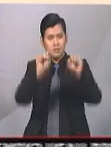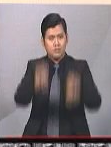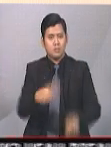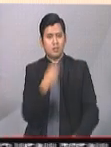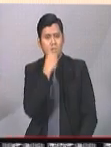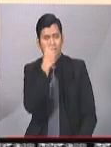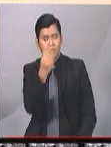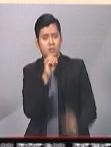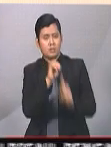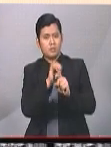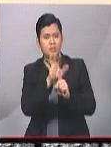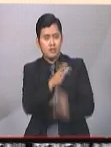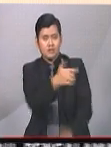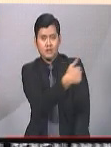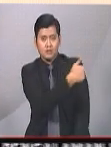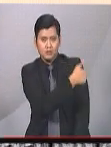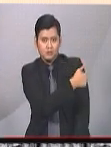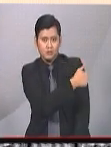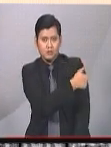vaksin itu kepada